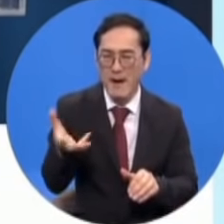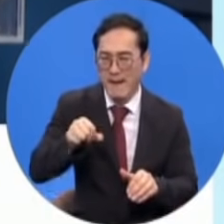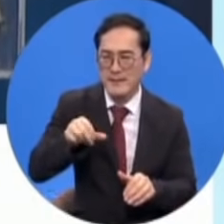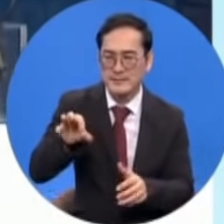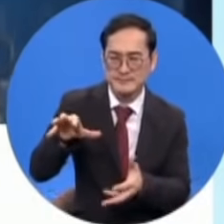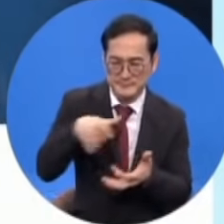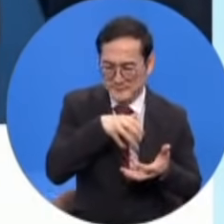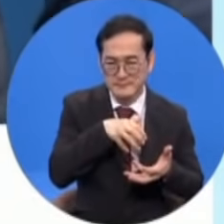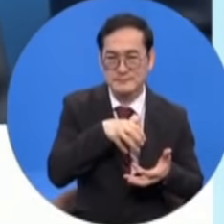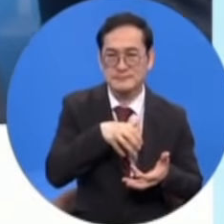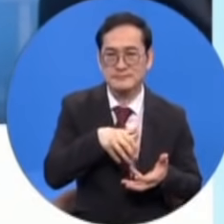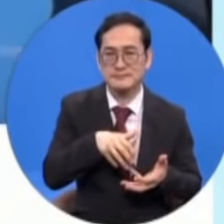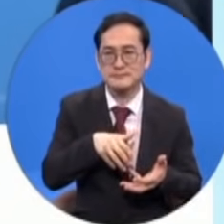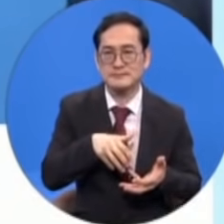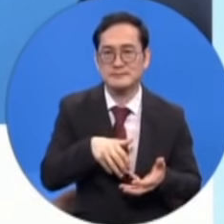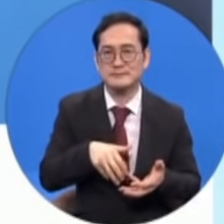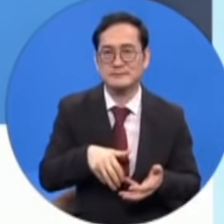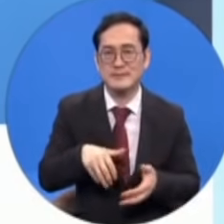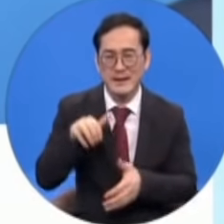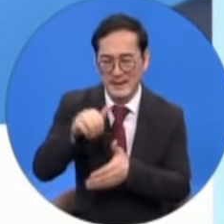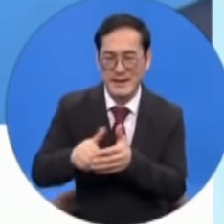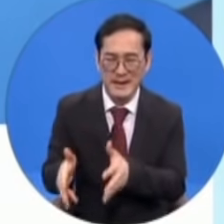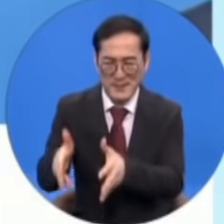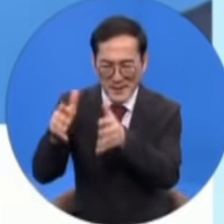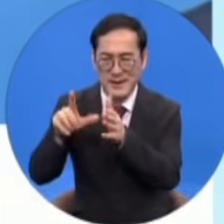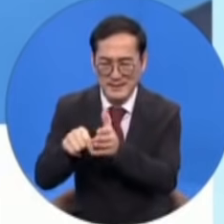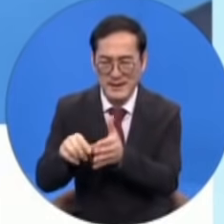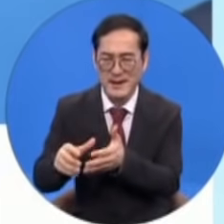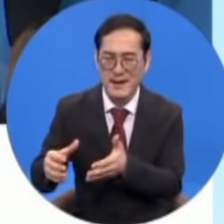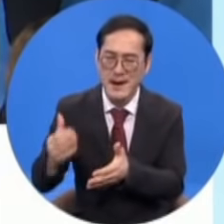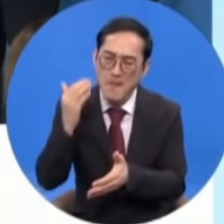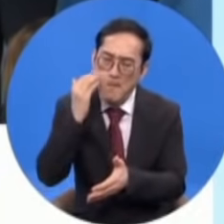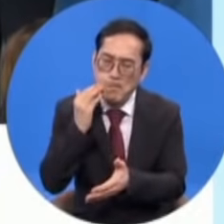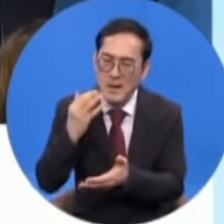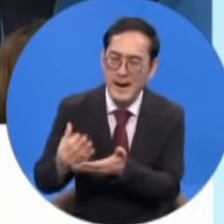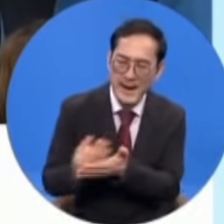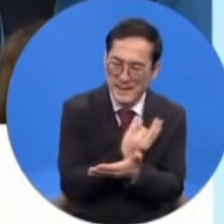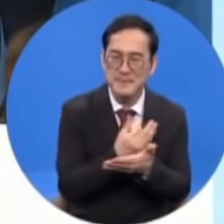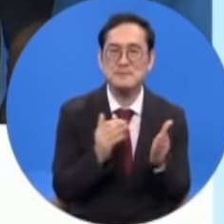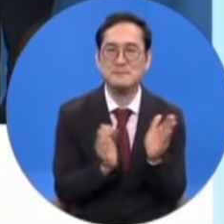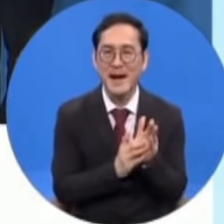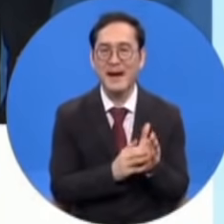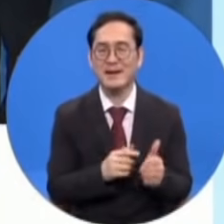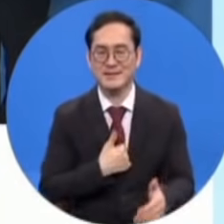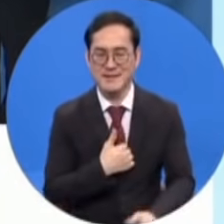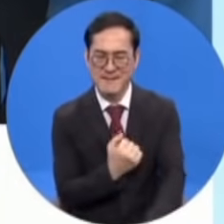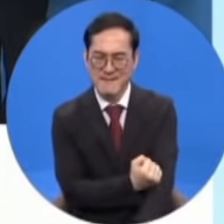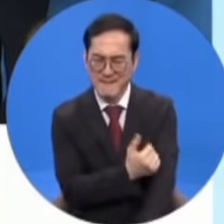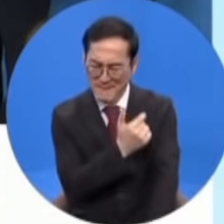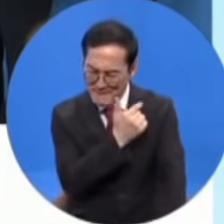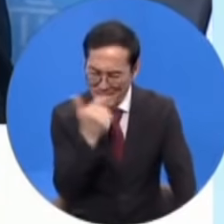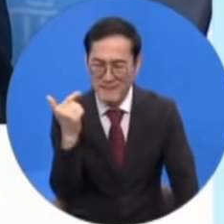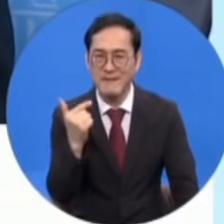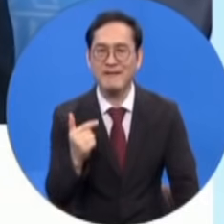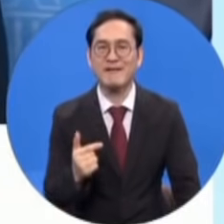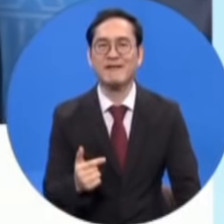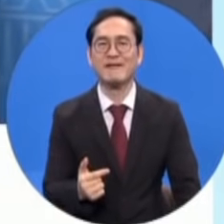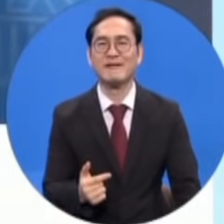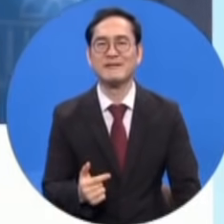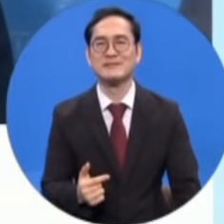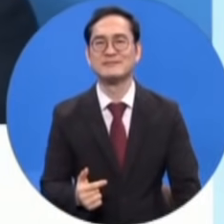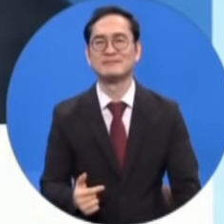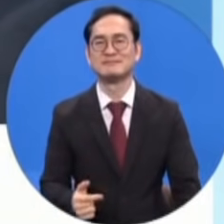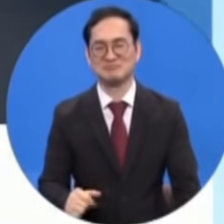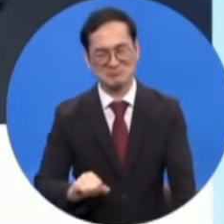민간 개발해서 먼저 가져왔다 이 부분에 대해서 얘기한 거예요 그래서 이제 최고의 체제로 얘길 한 거고 그러니까 그 부분은 그